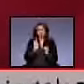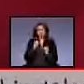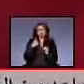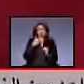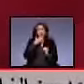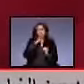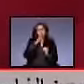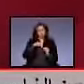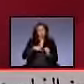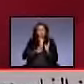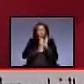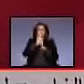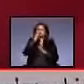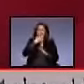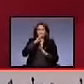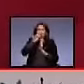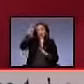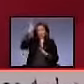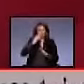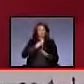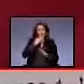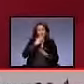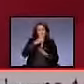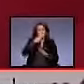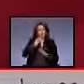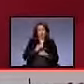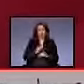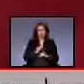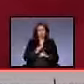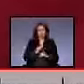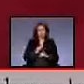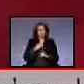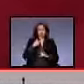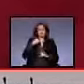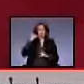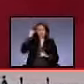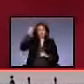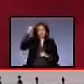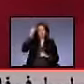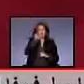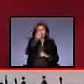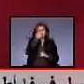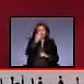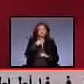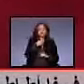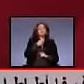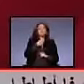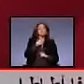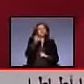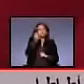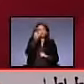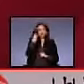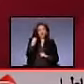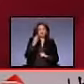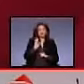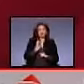احلم بربع اللي انا فيه. ربنا كرمه كبير. انا طموحي ممكن يبقى لسه في حاجات كتيره جدا ما